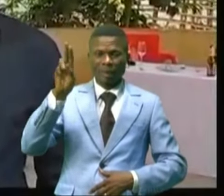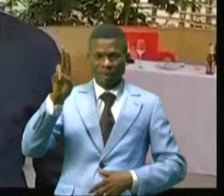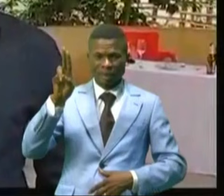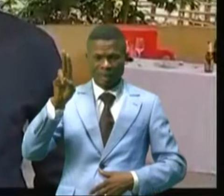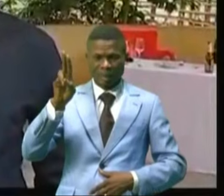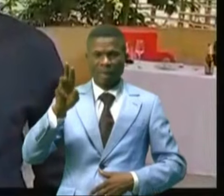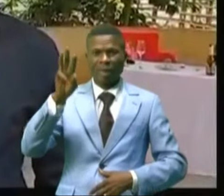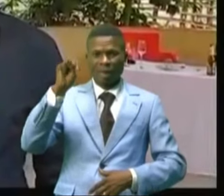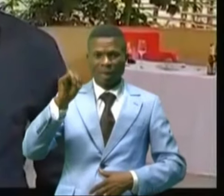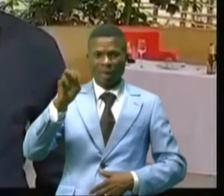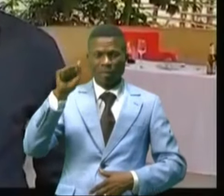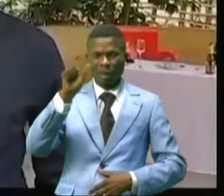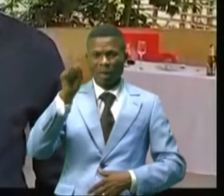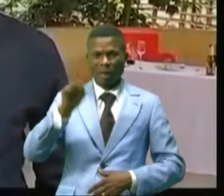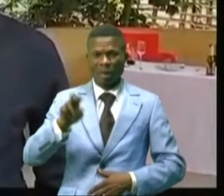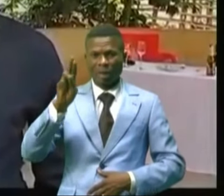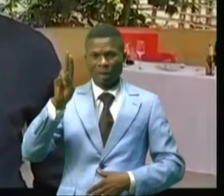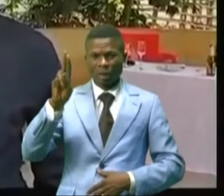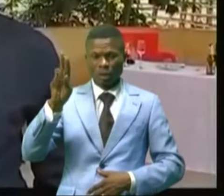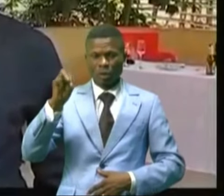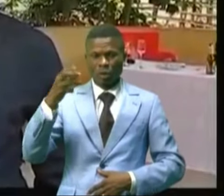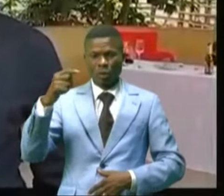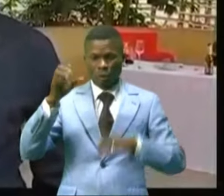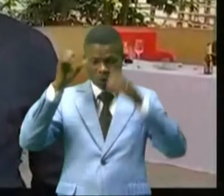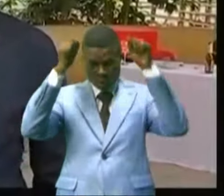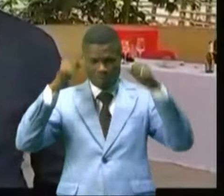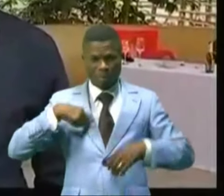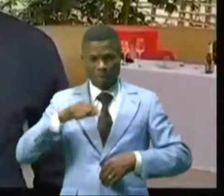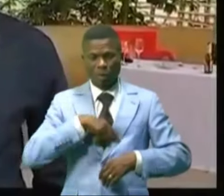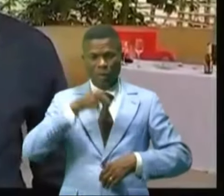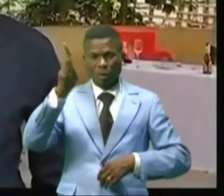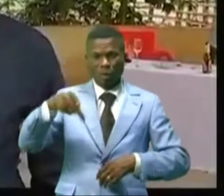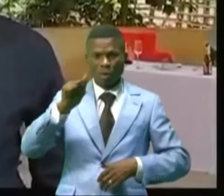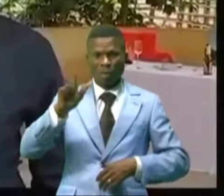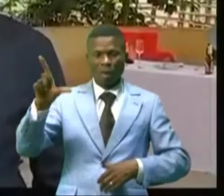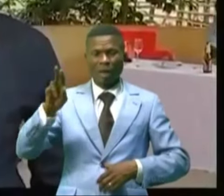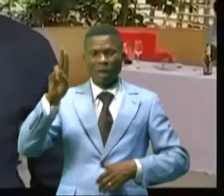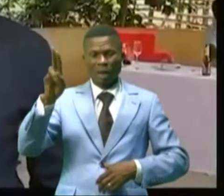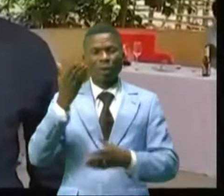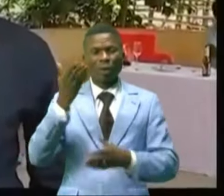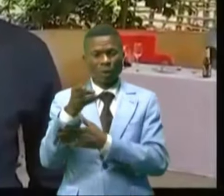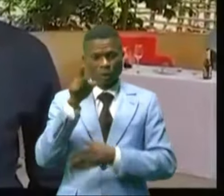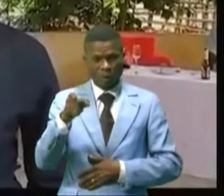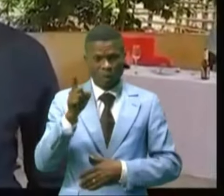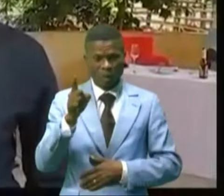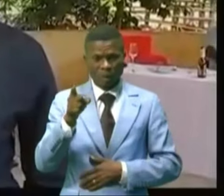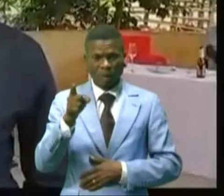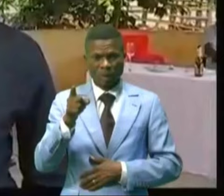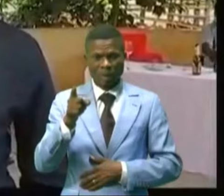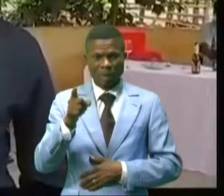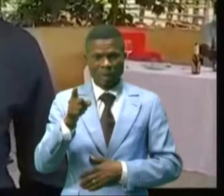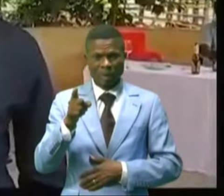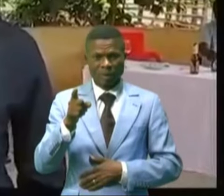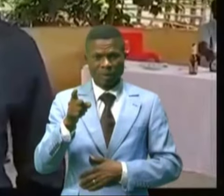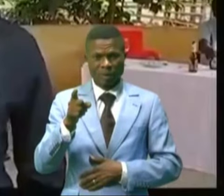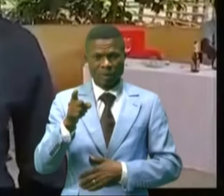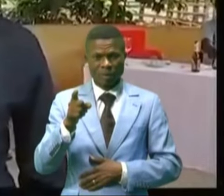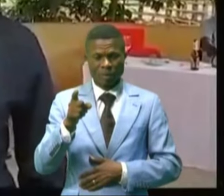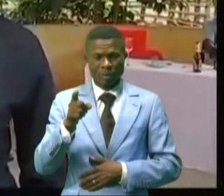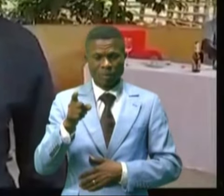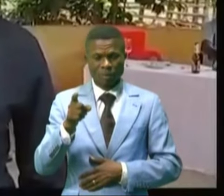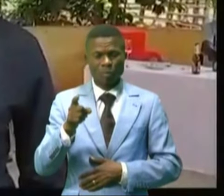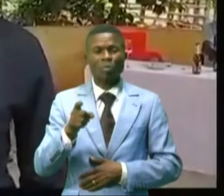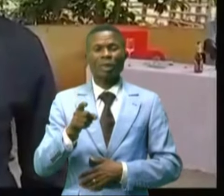à qui nous félicitons, à qui nous demandons de prendre son